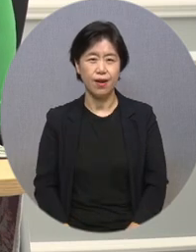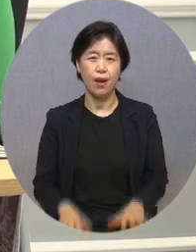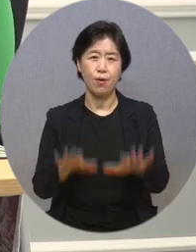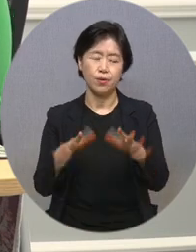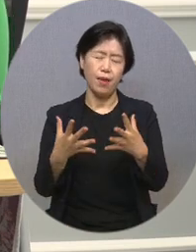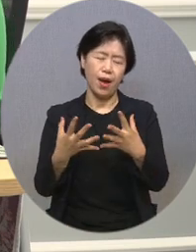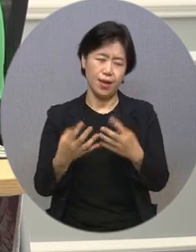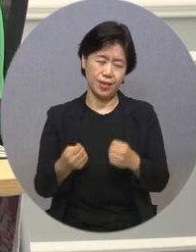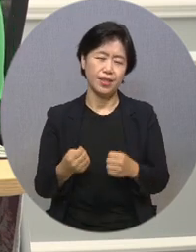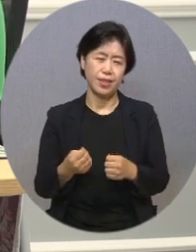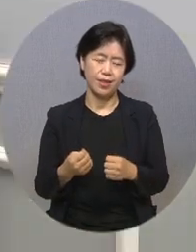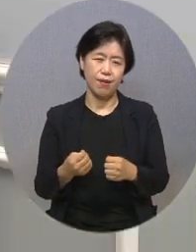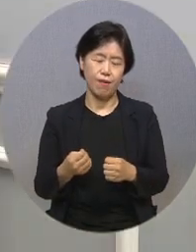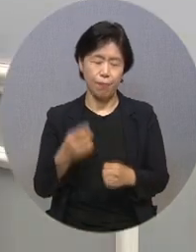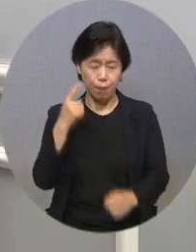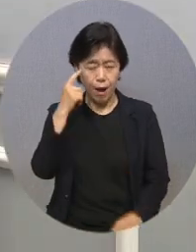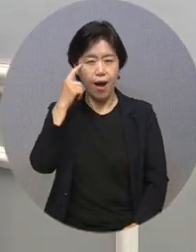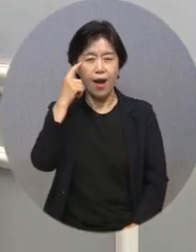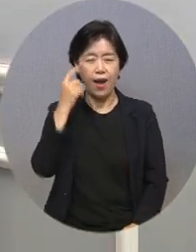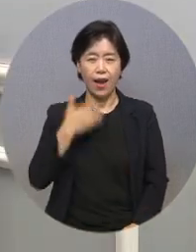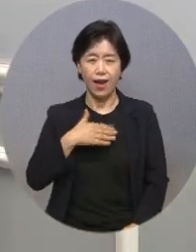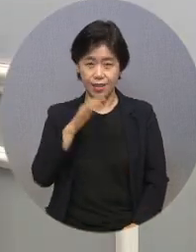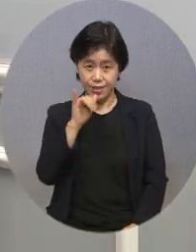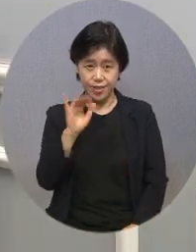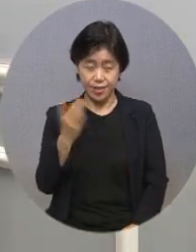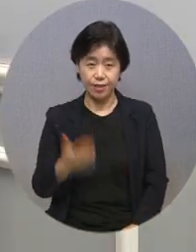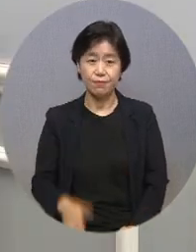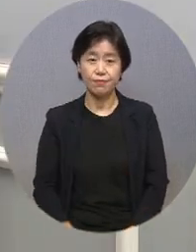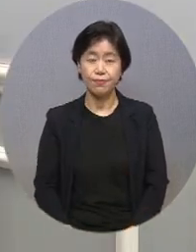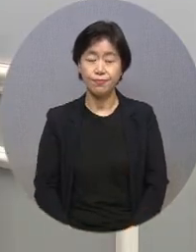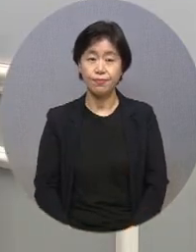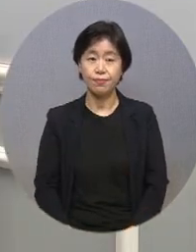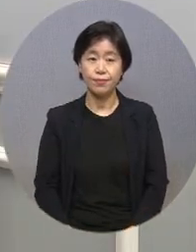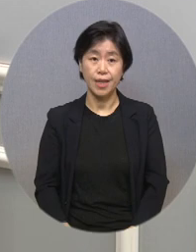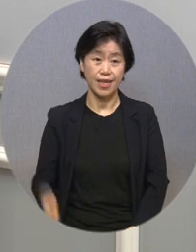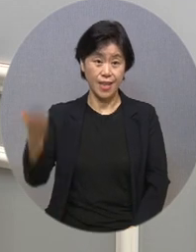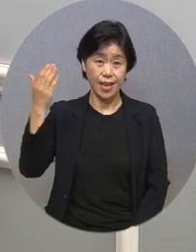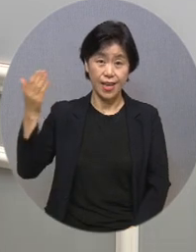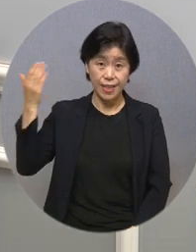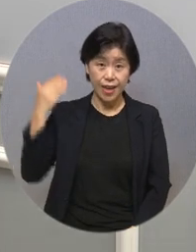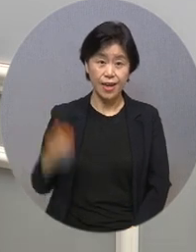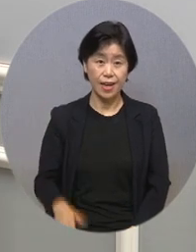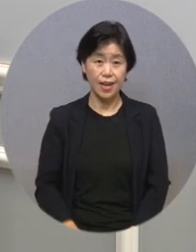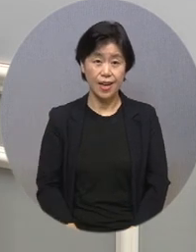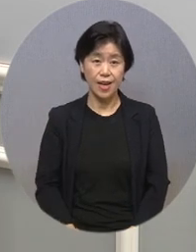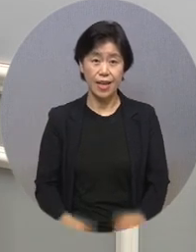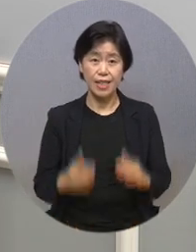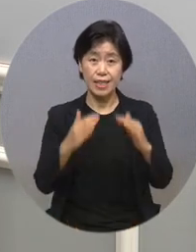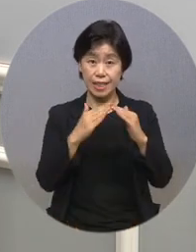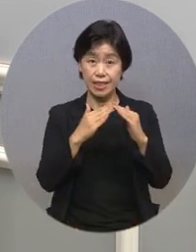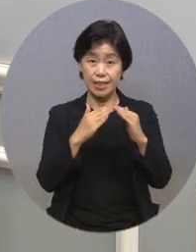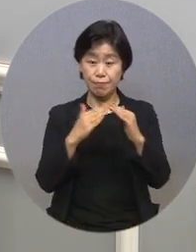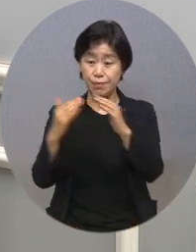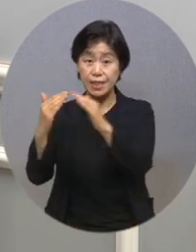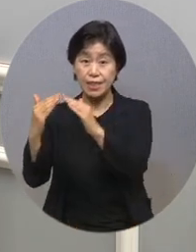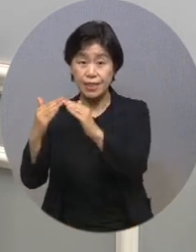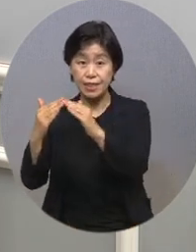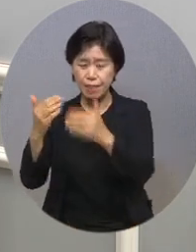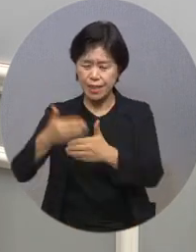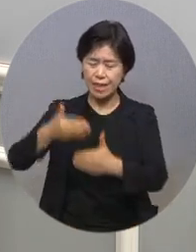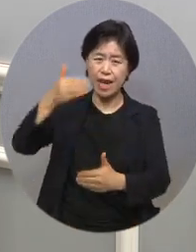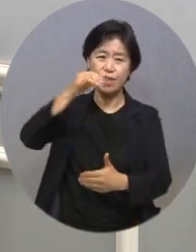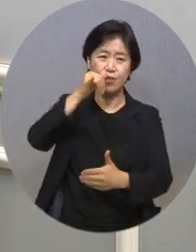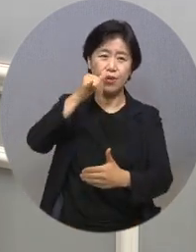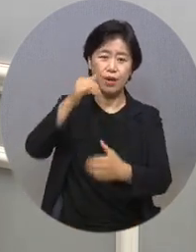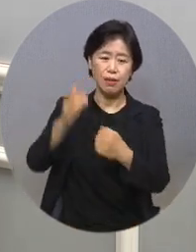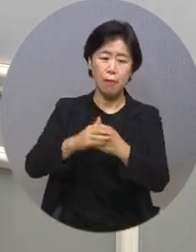배우게 돼요. 예. 지나가도 그냥 지나가는 게 아니고. 네. 사실 예전에는요, 집집에 담이 높아서. 네. 남의 가정사에는